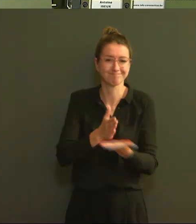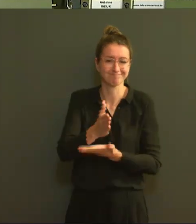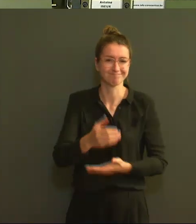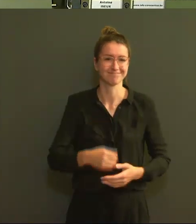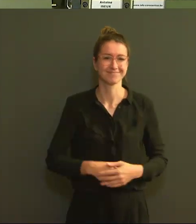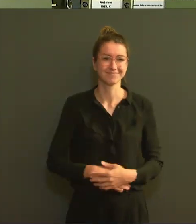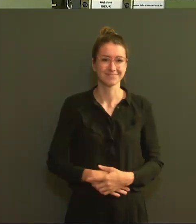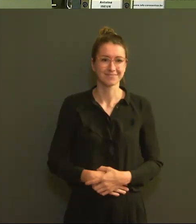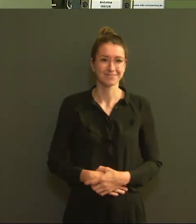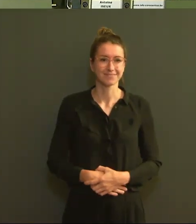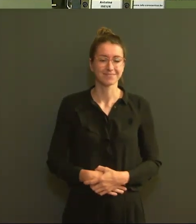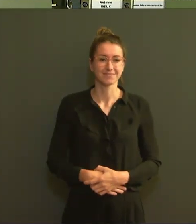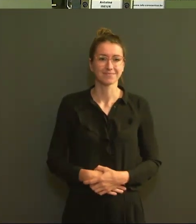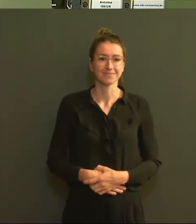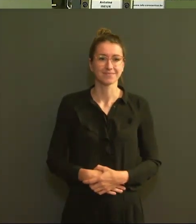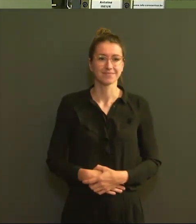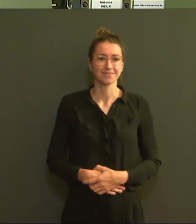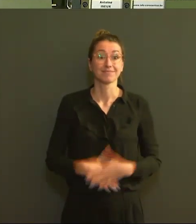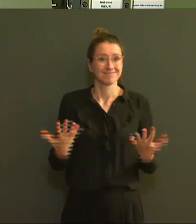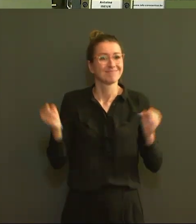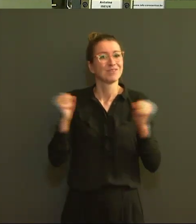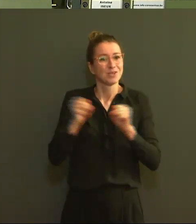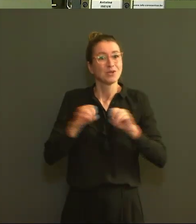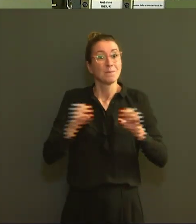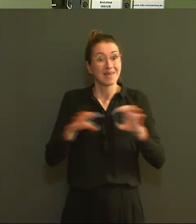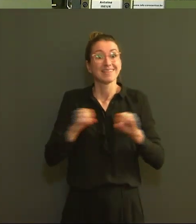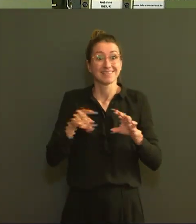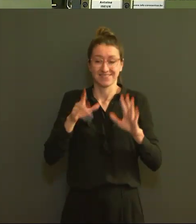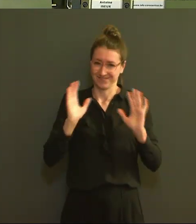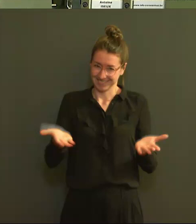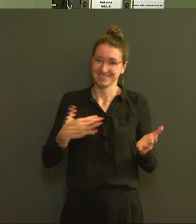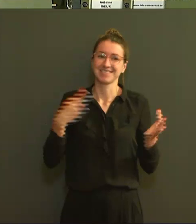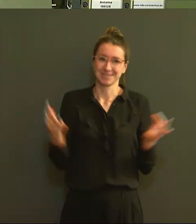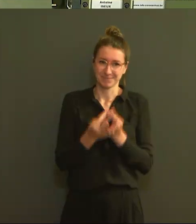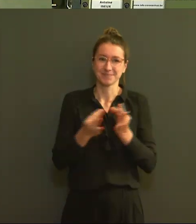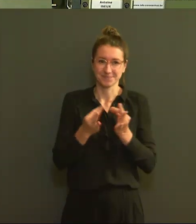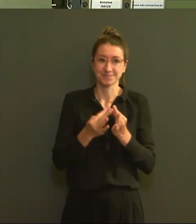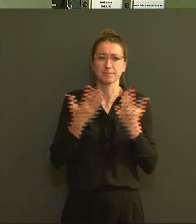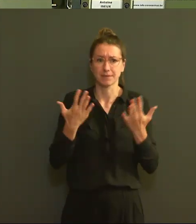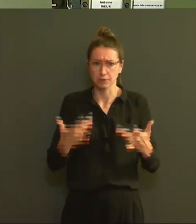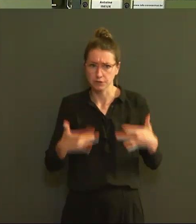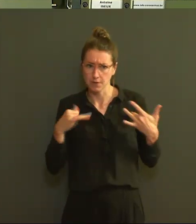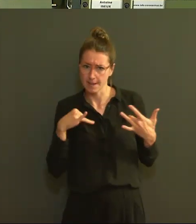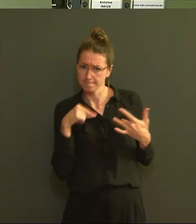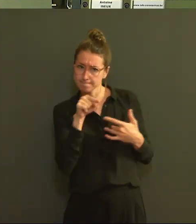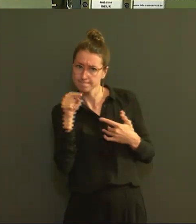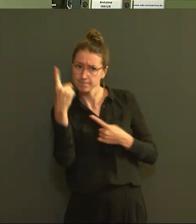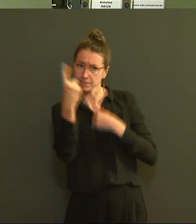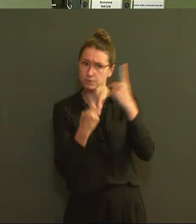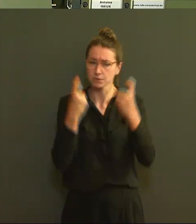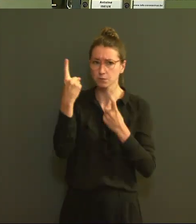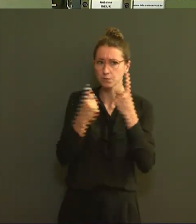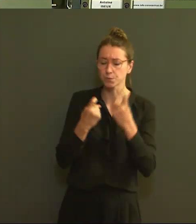Et après ce point sur cette nouvelle campagne, je pense que nous avons des questions pour certains des